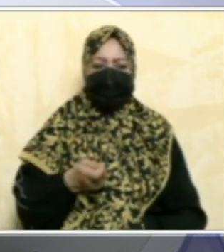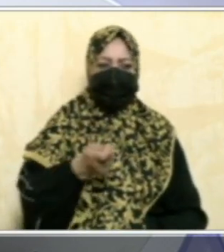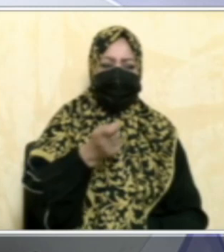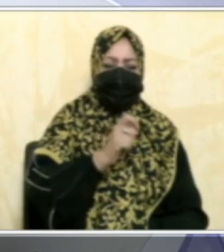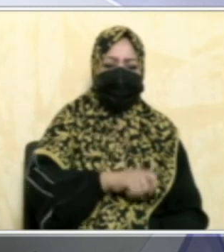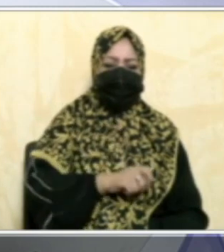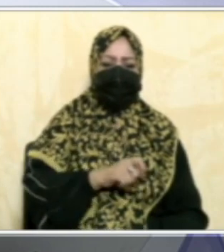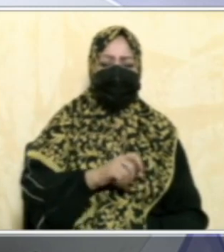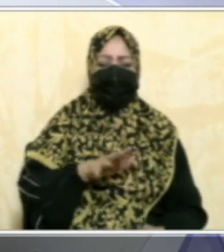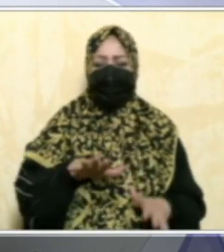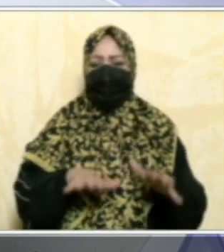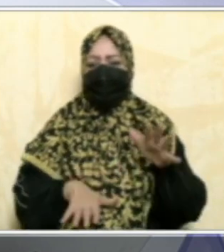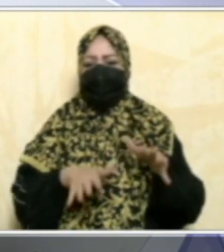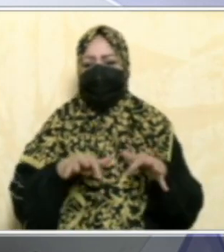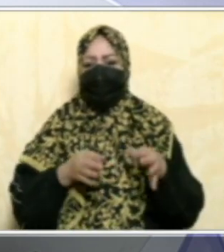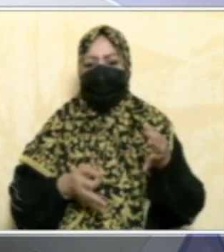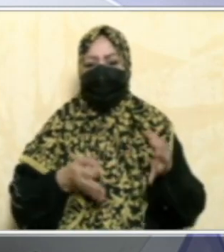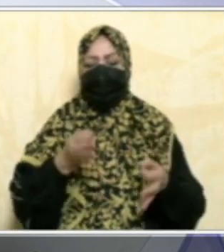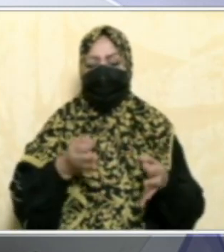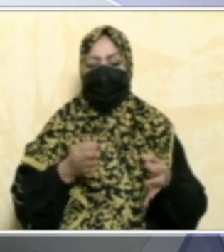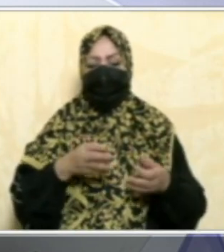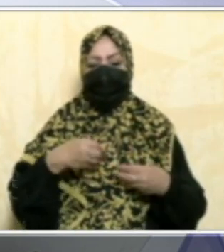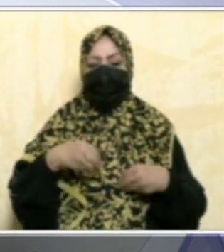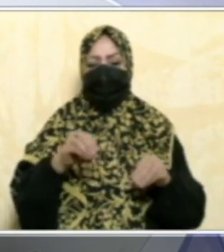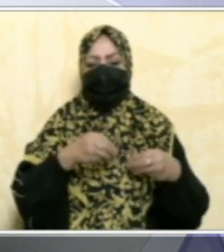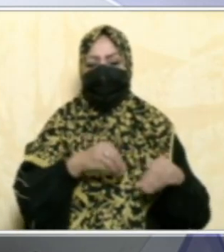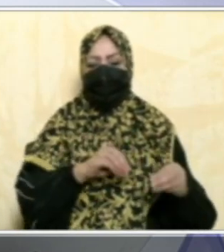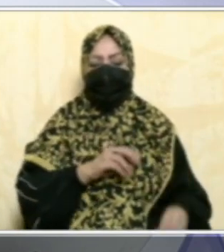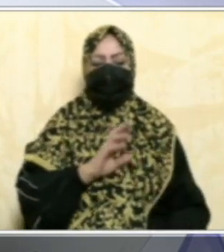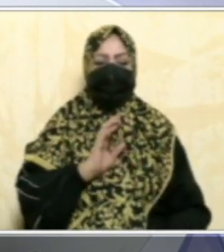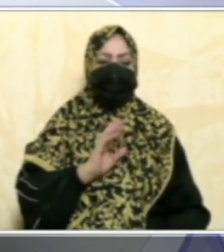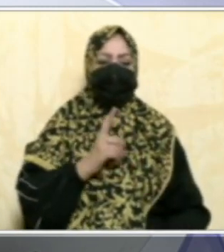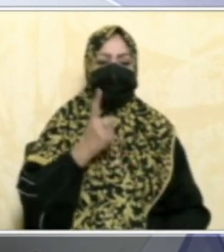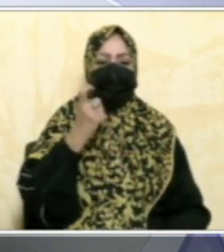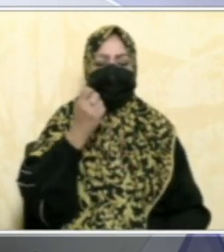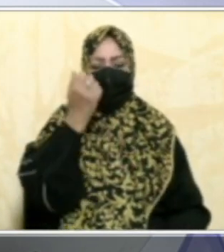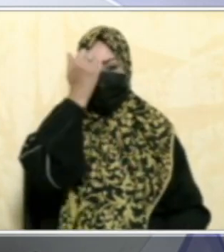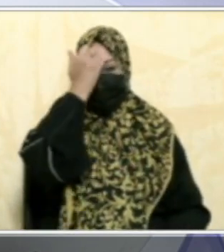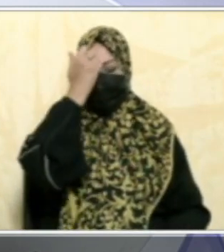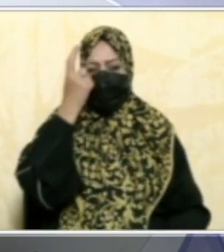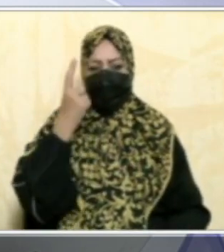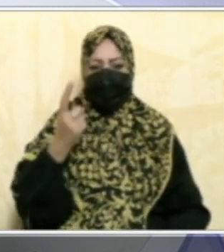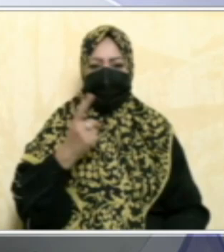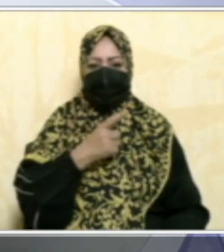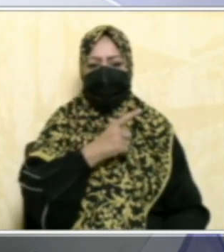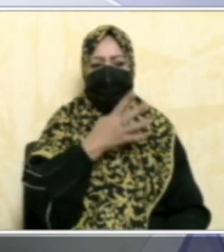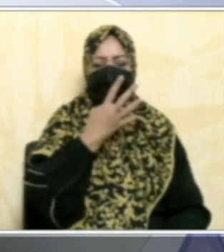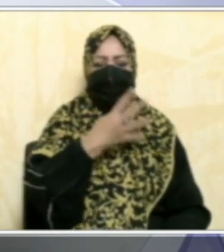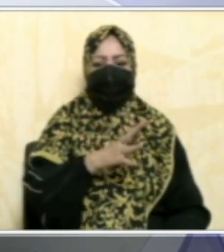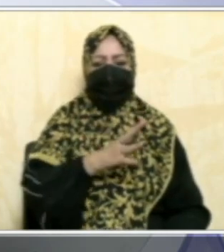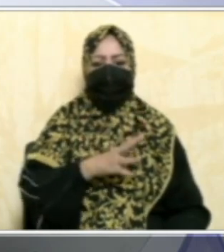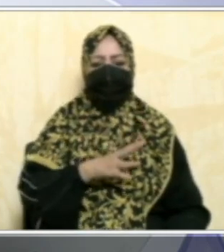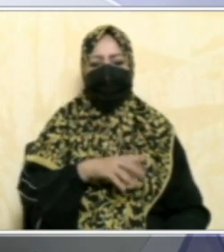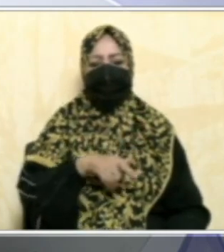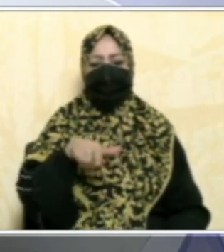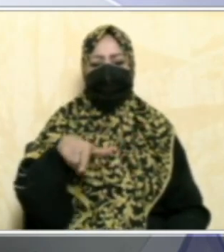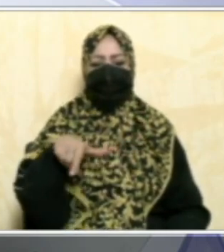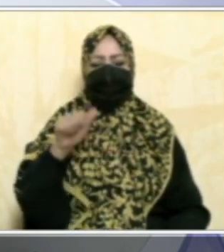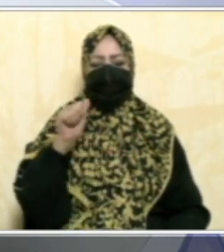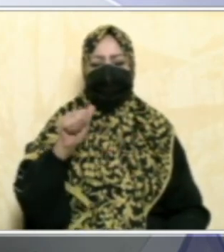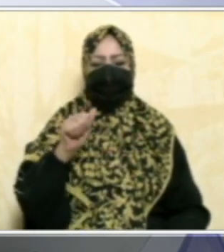التجارة، لقى إن مثلا 100,000 وهو عليه دين 40,000، نقول له تزكي عليه 60، لأن 40 هضم اللي يبوه منك الدين